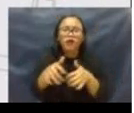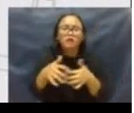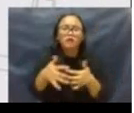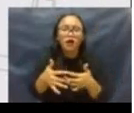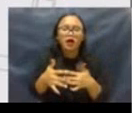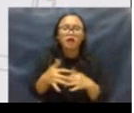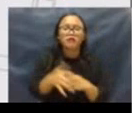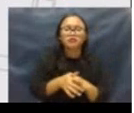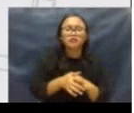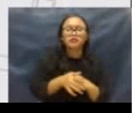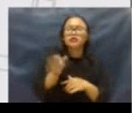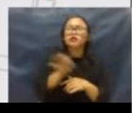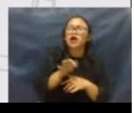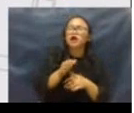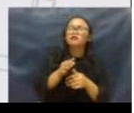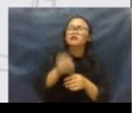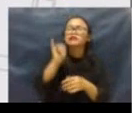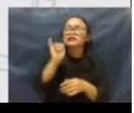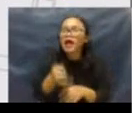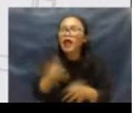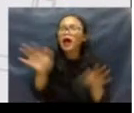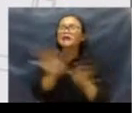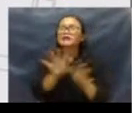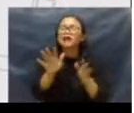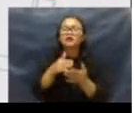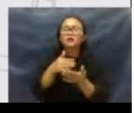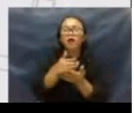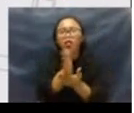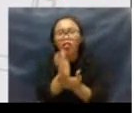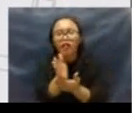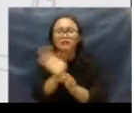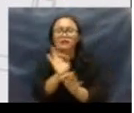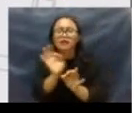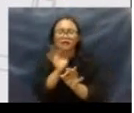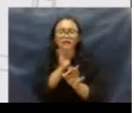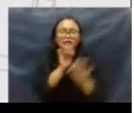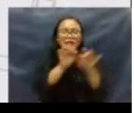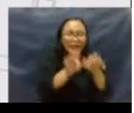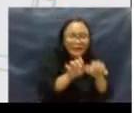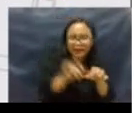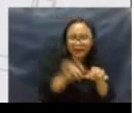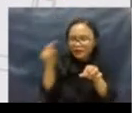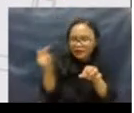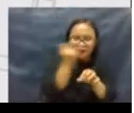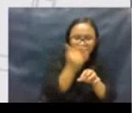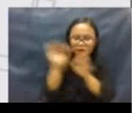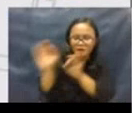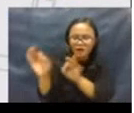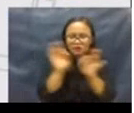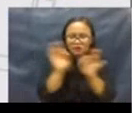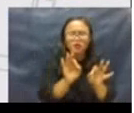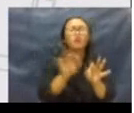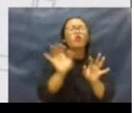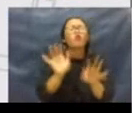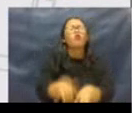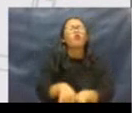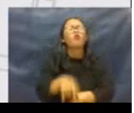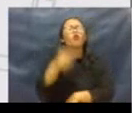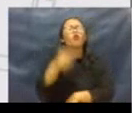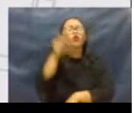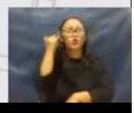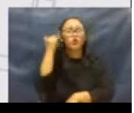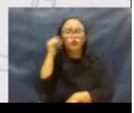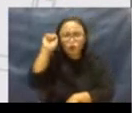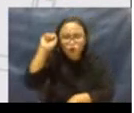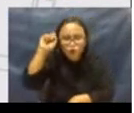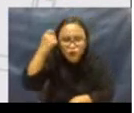tidak meleset, akurasinya tidak berubah ketika sampai ke pusat. Itu berarti dulu susah sekali ya,